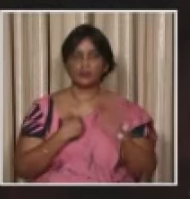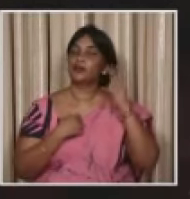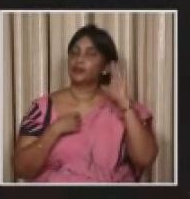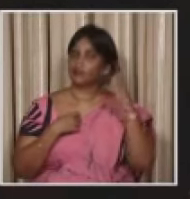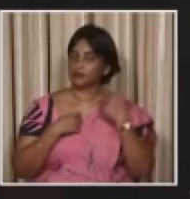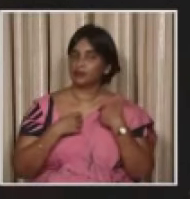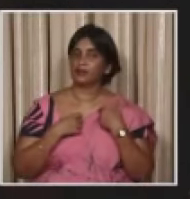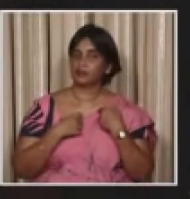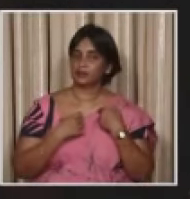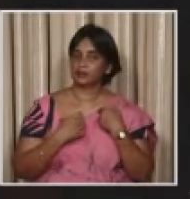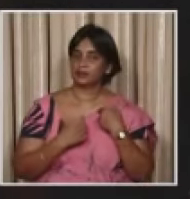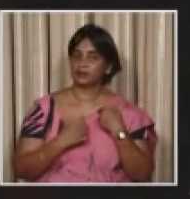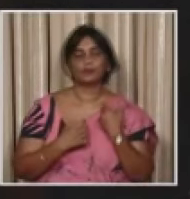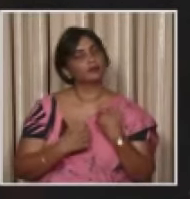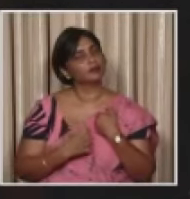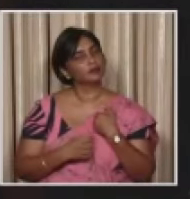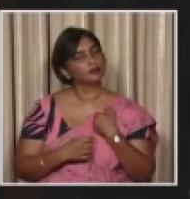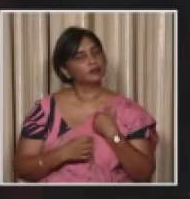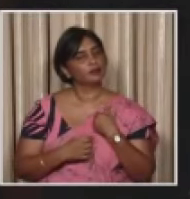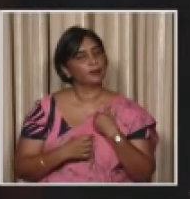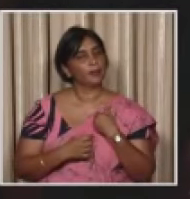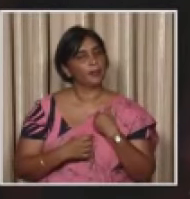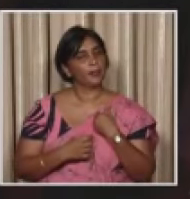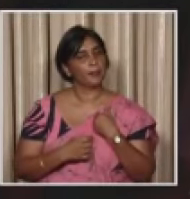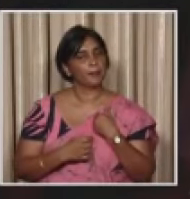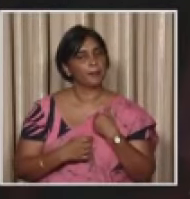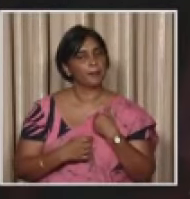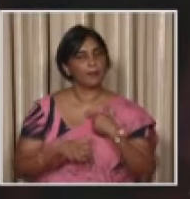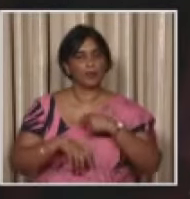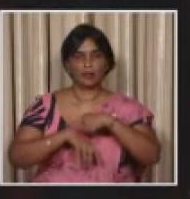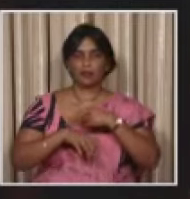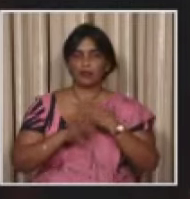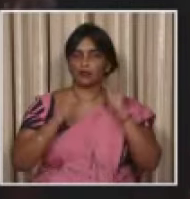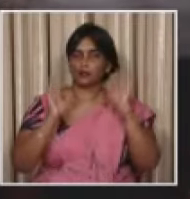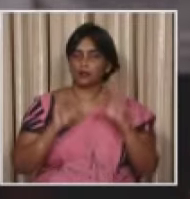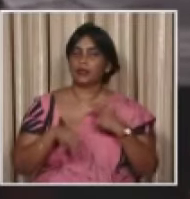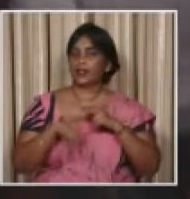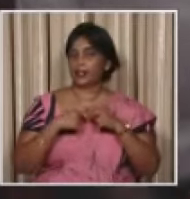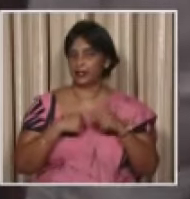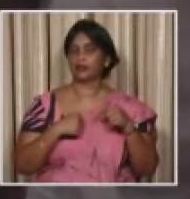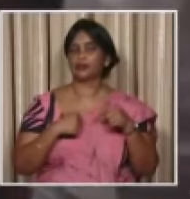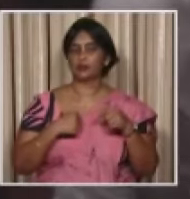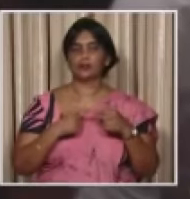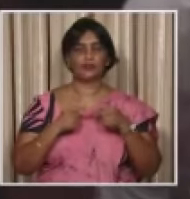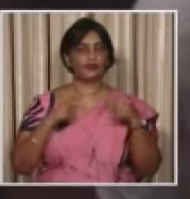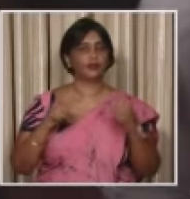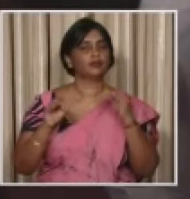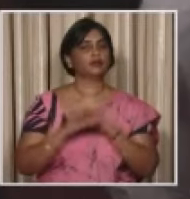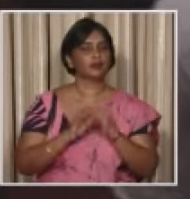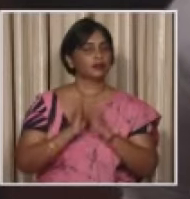visheshayenma mama wedi kalayak noganna eka hetuwak man hitanne vipakshaye niyojane